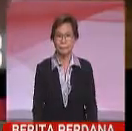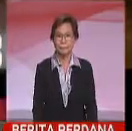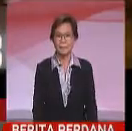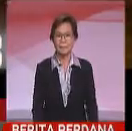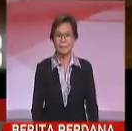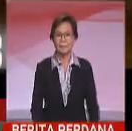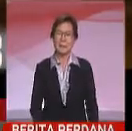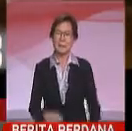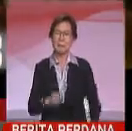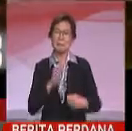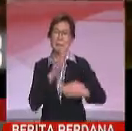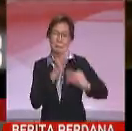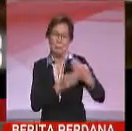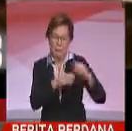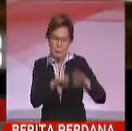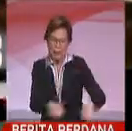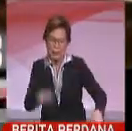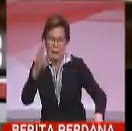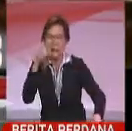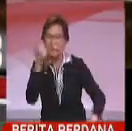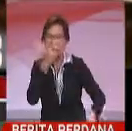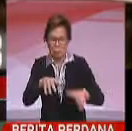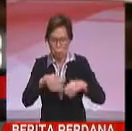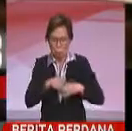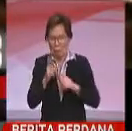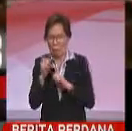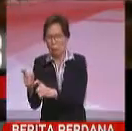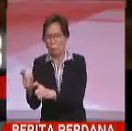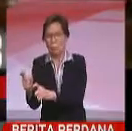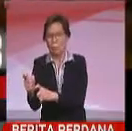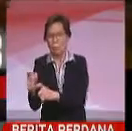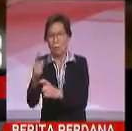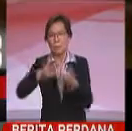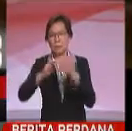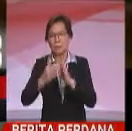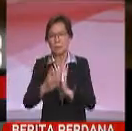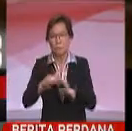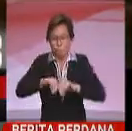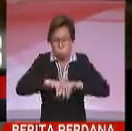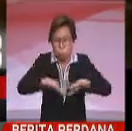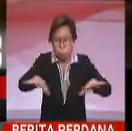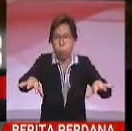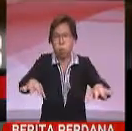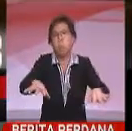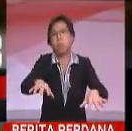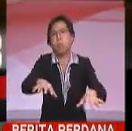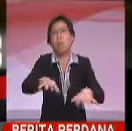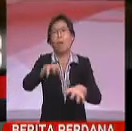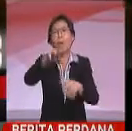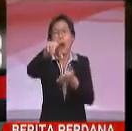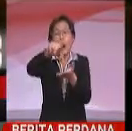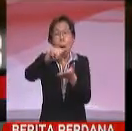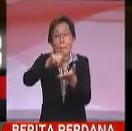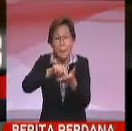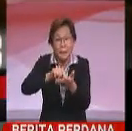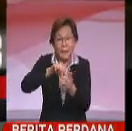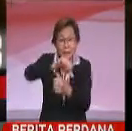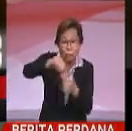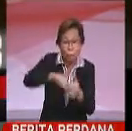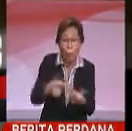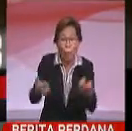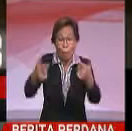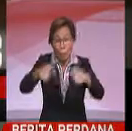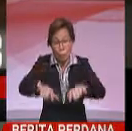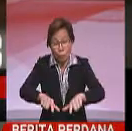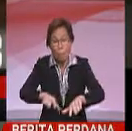Ini gelagat seorang kanak-kanak lelaki yang enggan menerima hadiah yang diberikan menjadi tular di media sosial, dan insiden lucu itu sebenarnya berlaku